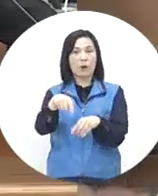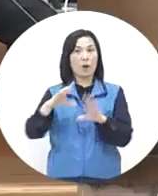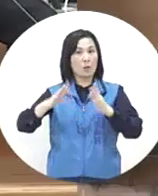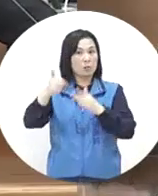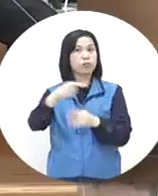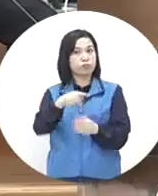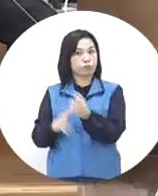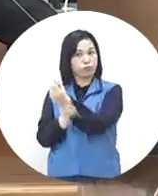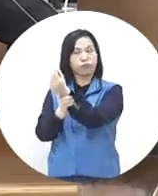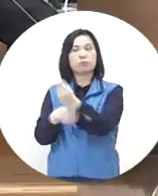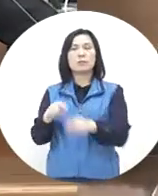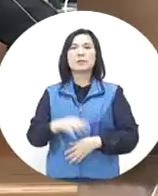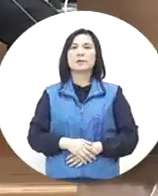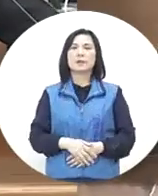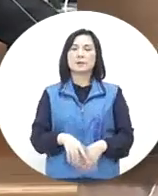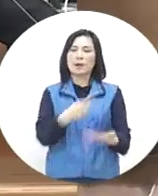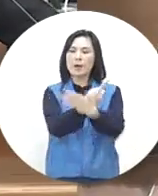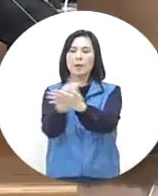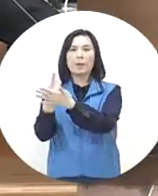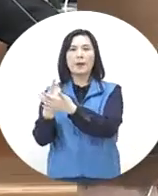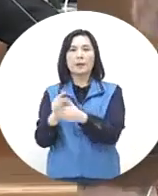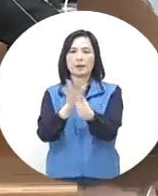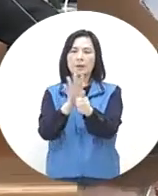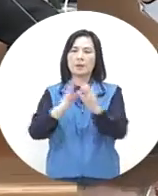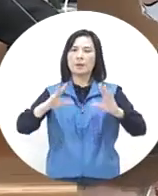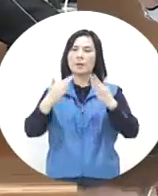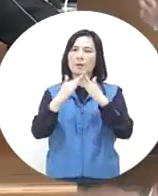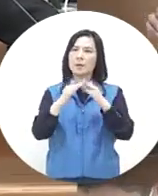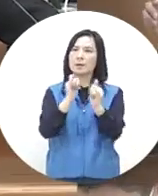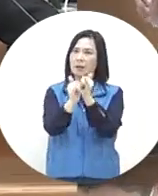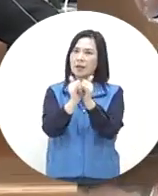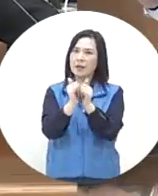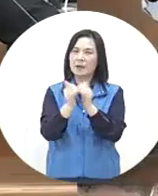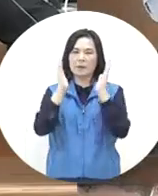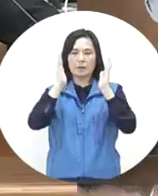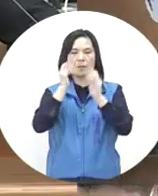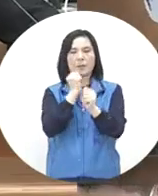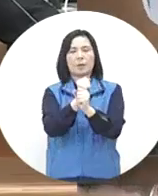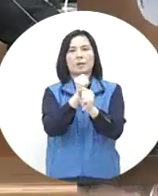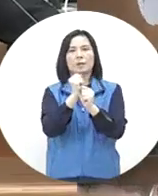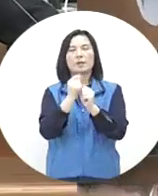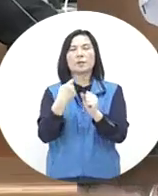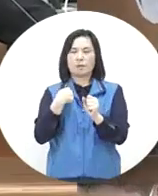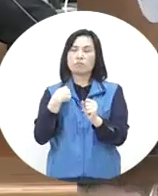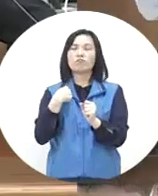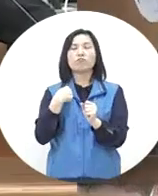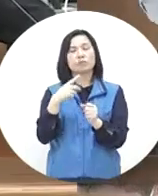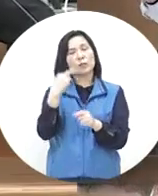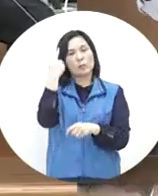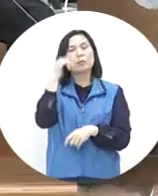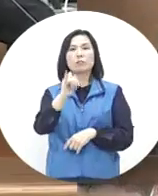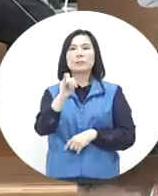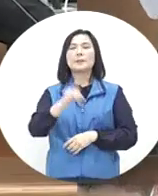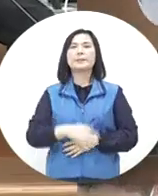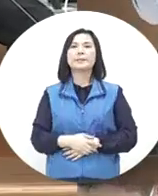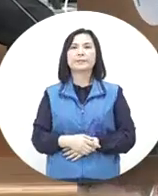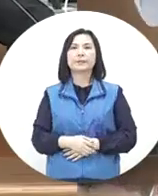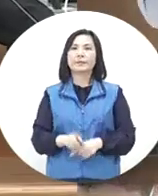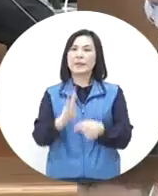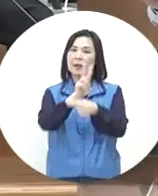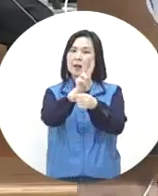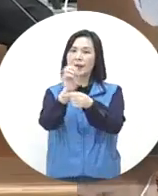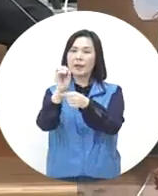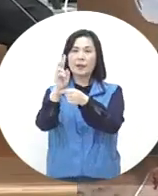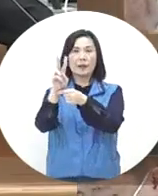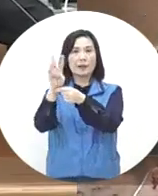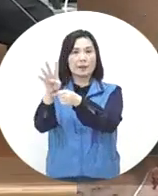家人民真心真意的好好做事，我都乐观其成。 我是针对他2024，他如果要出